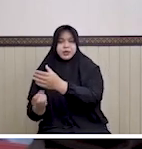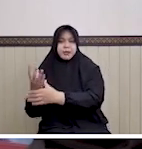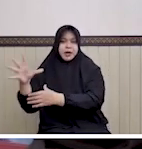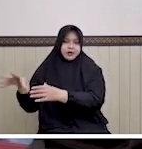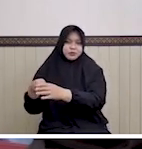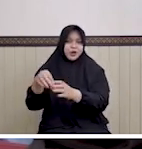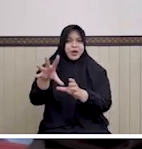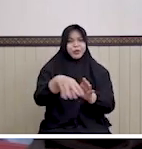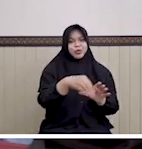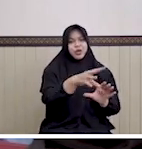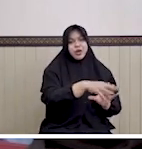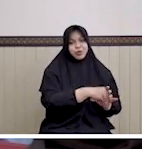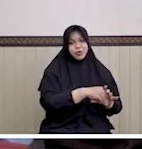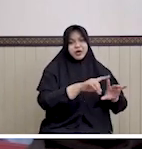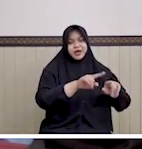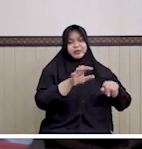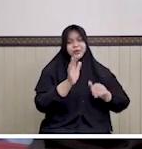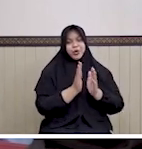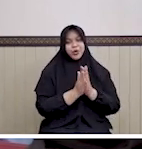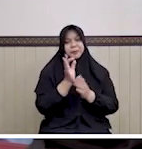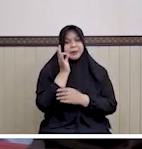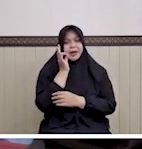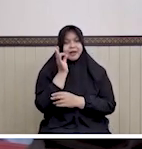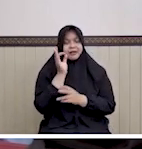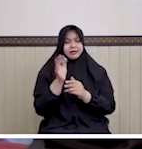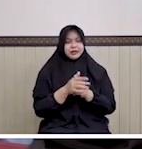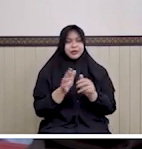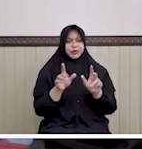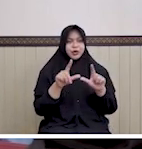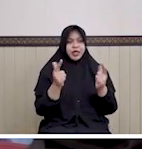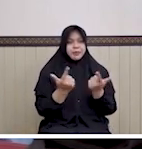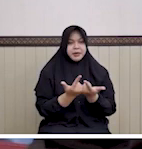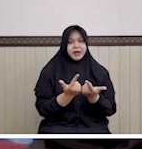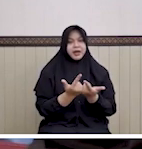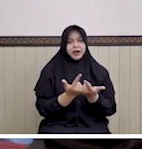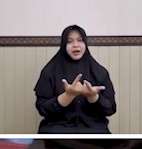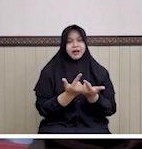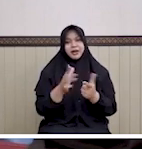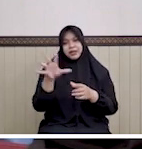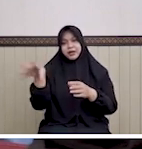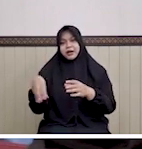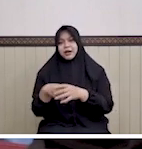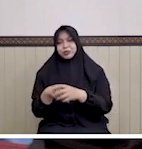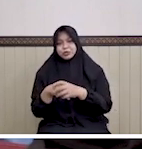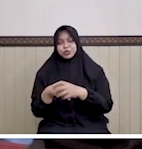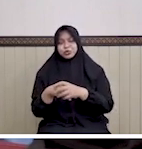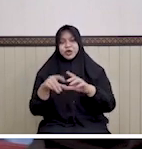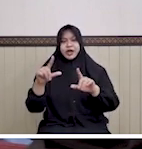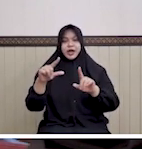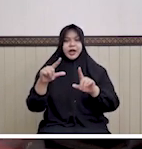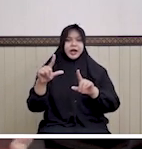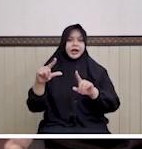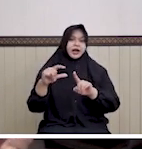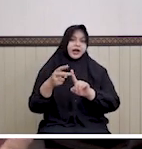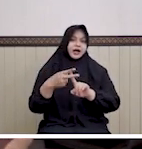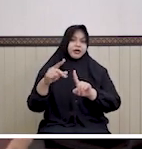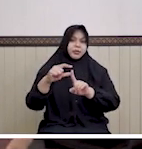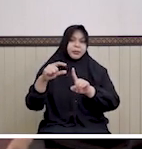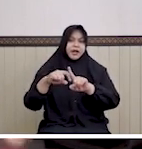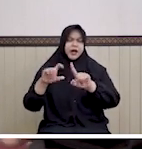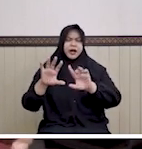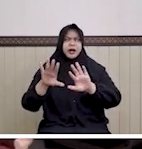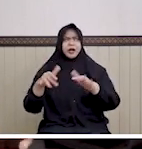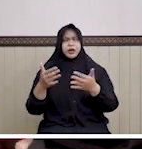seperti itu Mohon maaf untuk eh lembaga yang tergabung didalam FB KK untuk disabilitas